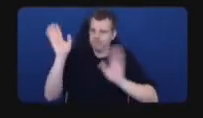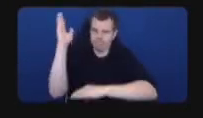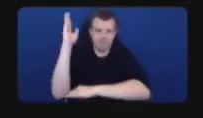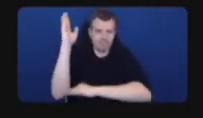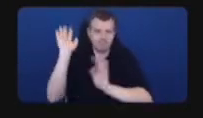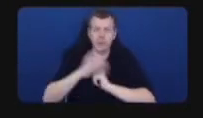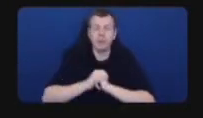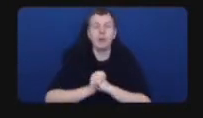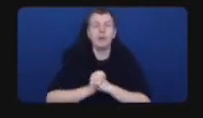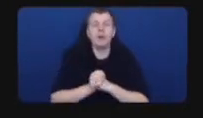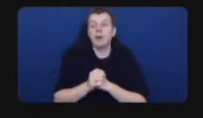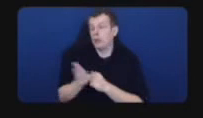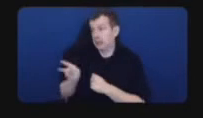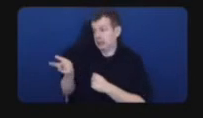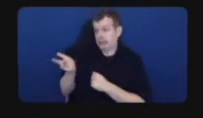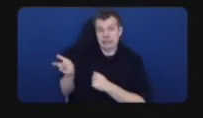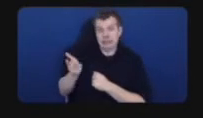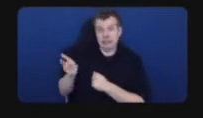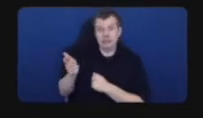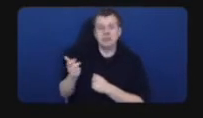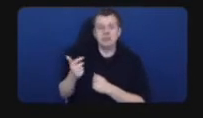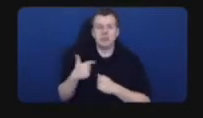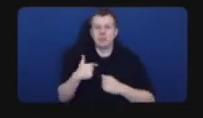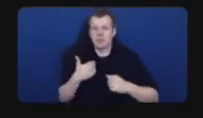在12:00准时结束。